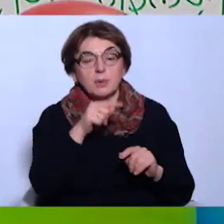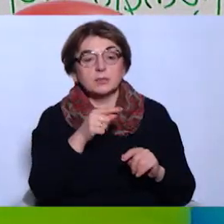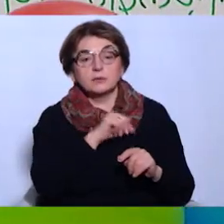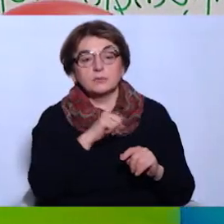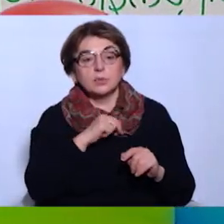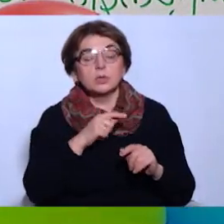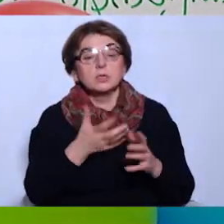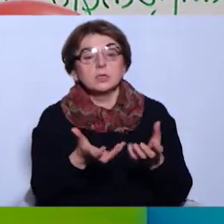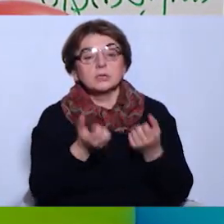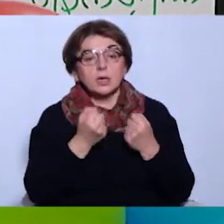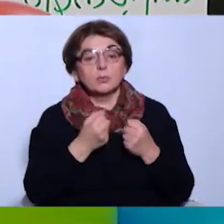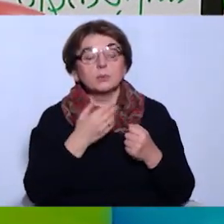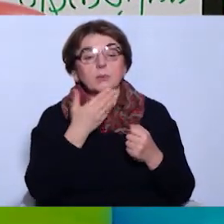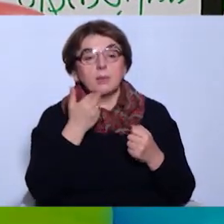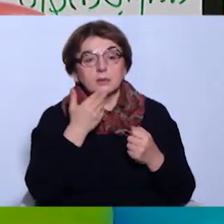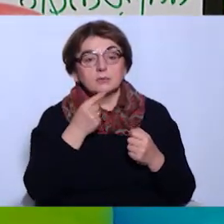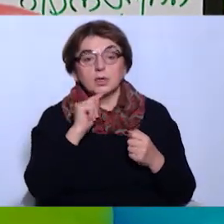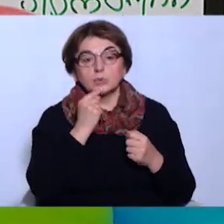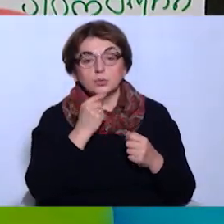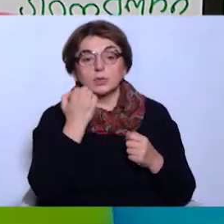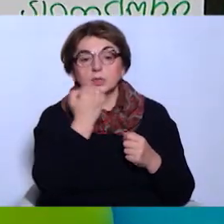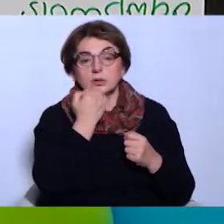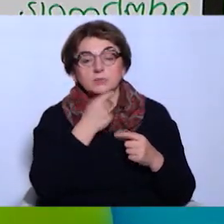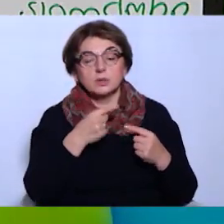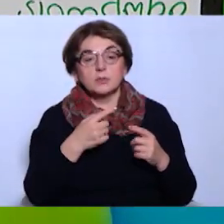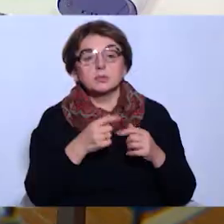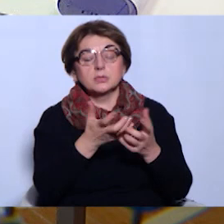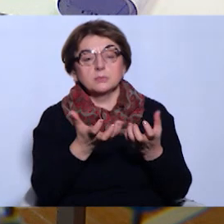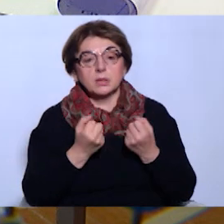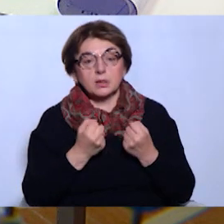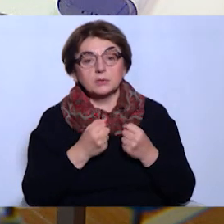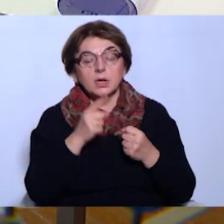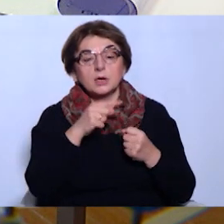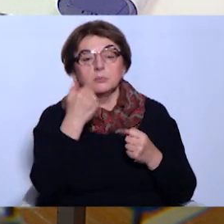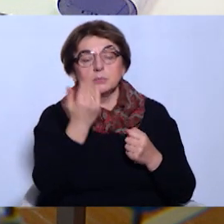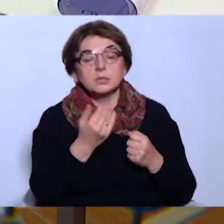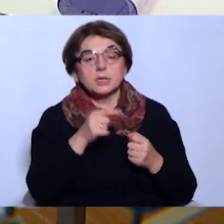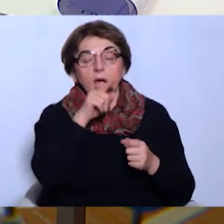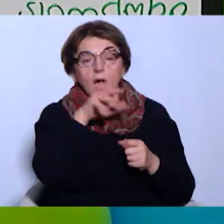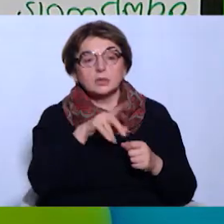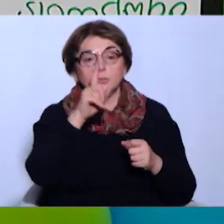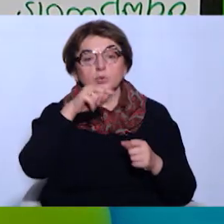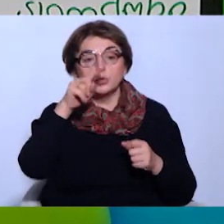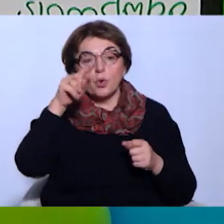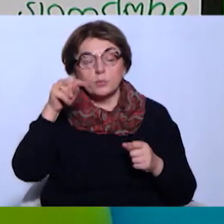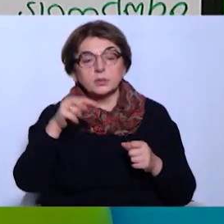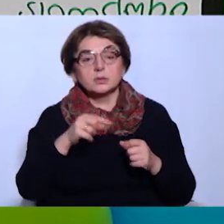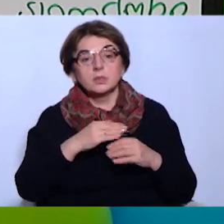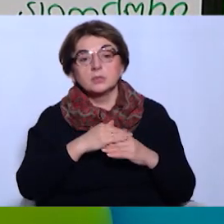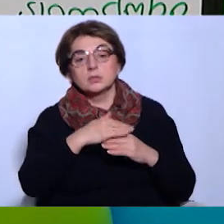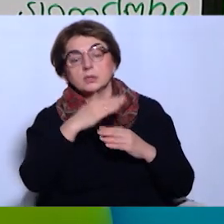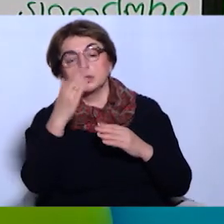წარმოქმნილი მარტივი და რთული ნივთიერებების ფორმები და ქიმიური თვისებები ატომური ნომრის დის შესაბამისად